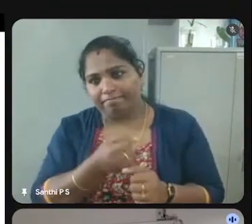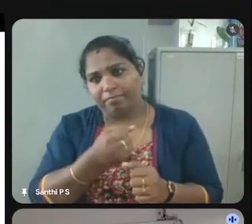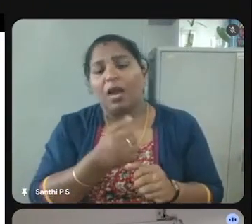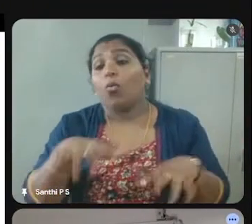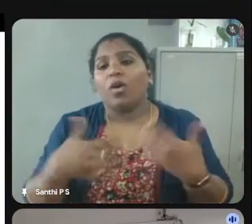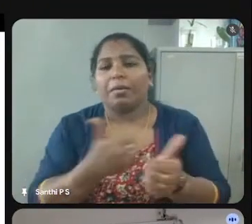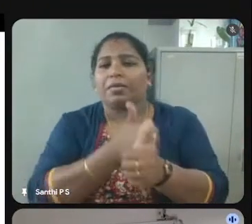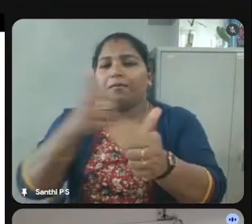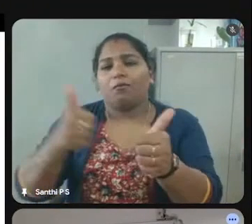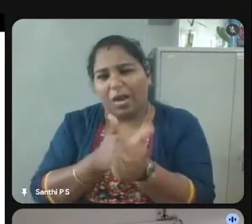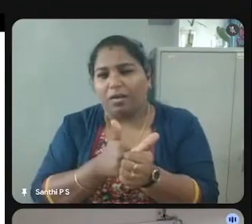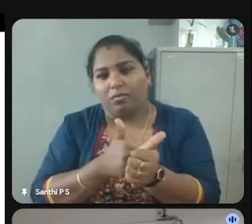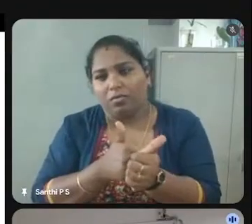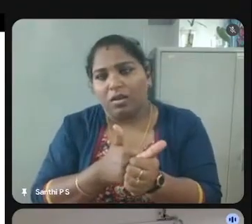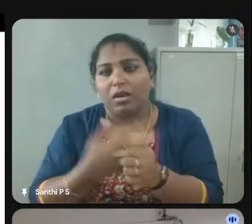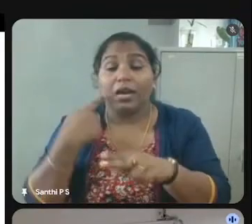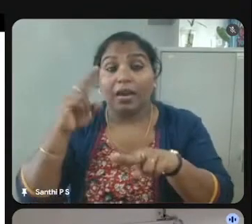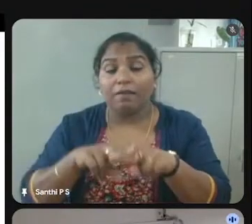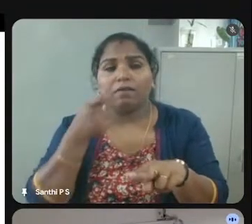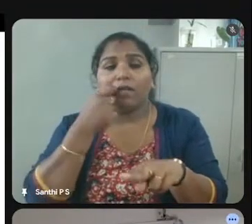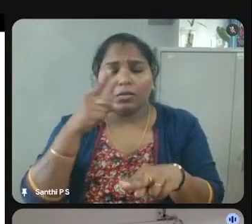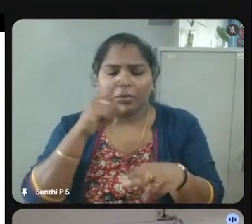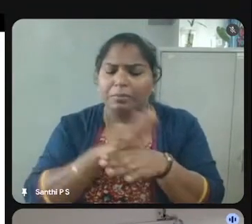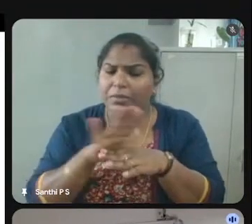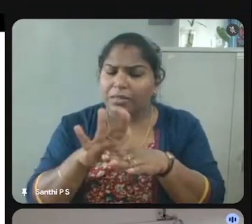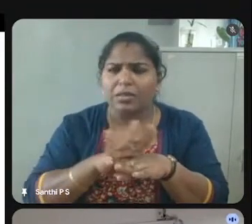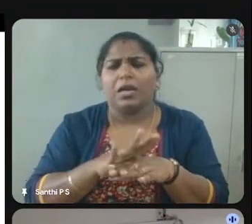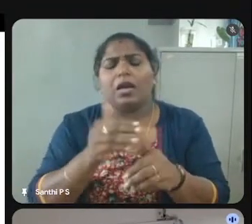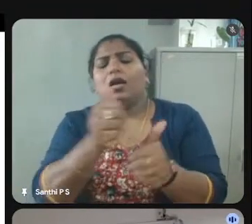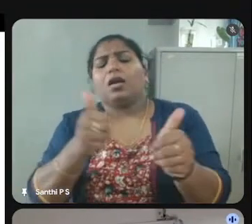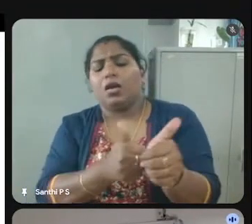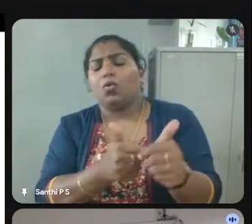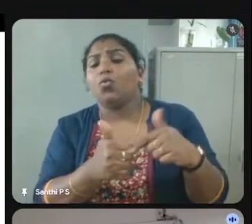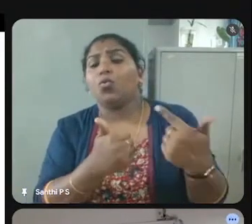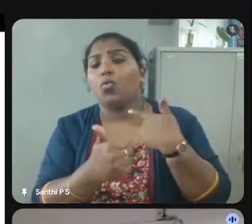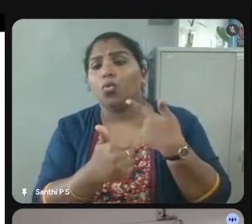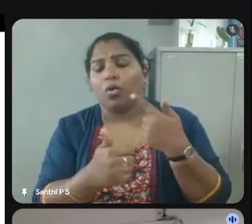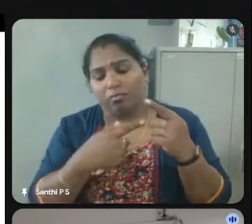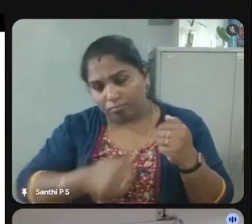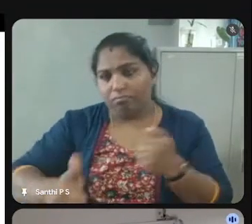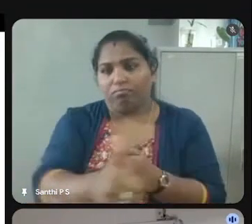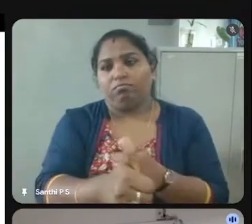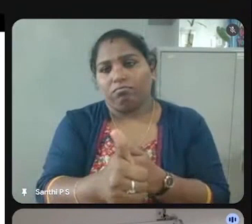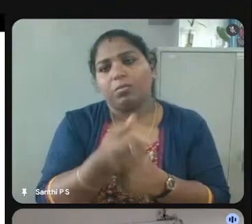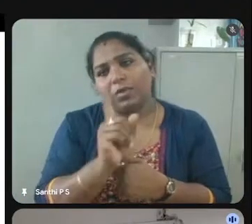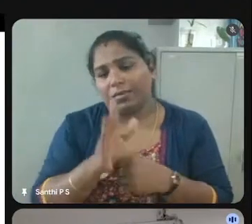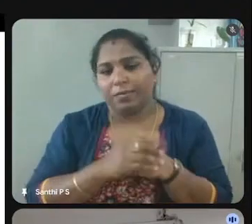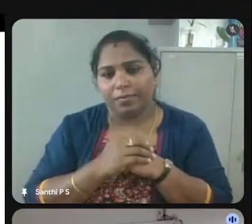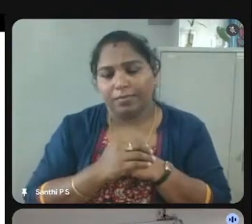മുതിർന്ന അംഗങ്ങളെ കുറിച്ച് അവരെ കൂടി ബോധവൽക്കരിക്കുക. അതിന്റെ ലക്ഷ്യങ്ങൾ അവരോട് പറഞ്ഞു മനസ്സിലാക്കുക. കുറച്ച് ചെയ്യാനുള്ള